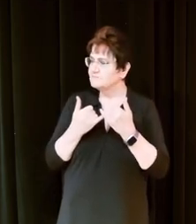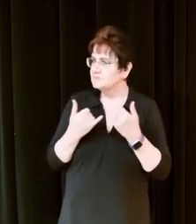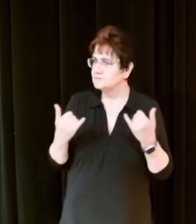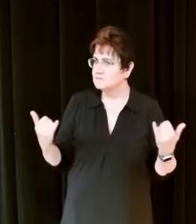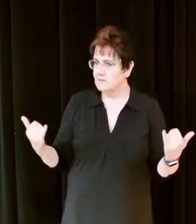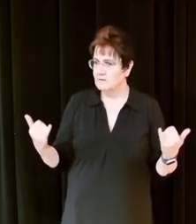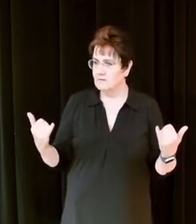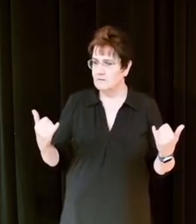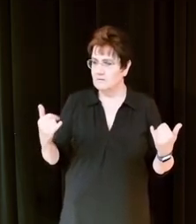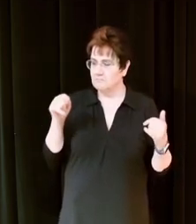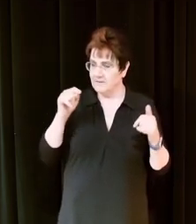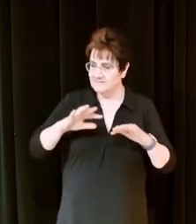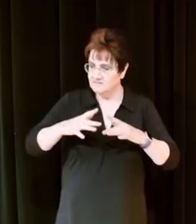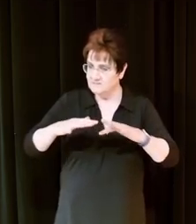See.